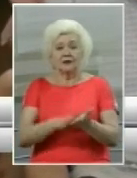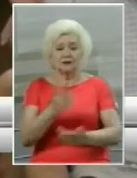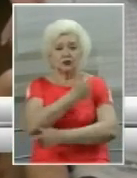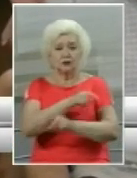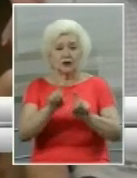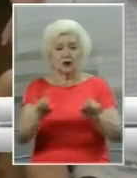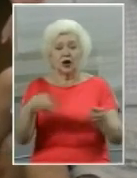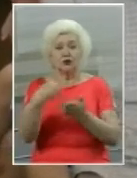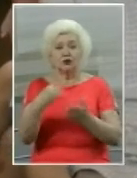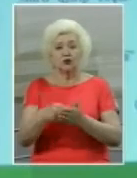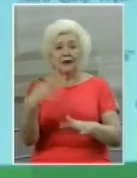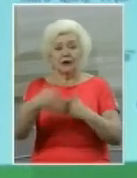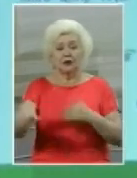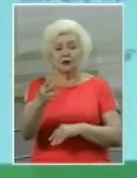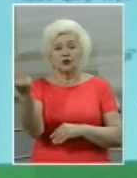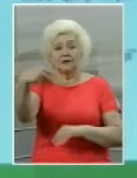З бюджету Херсона у